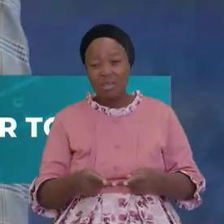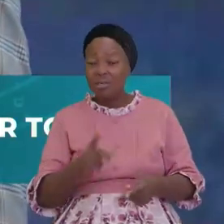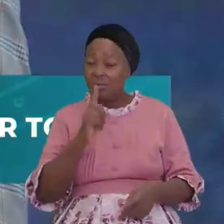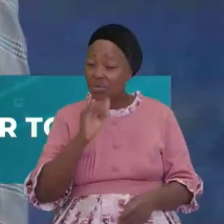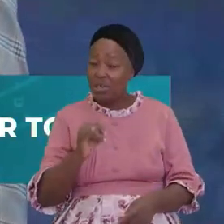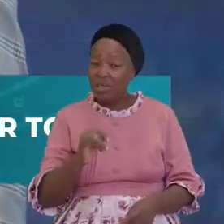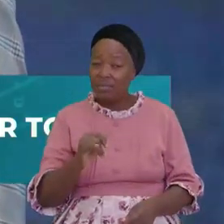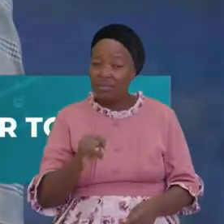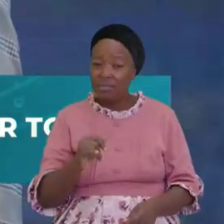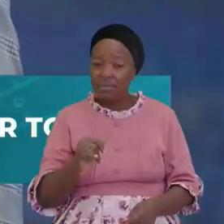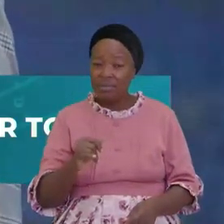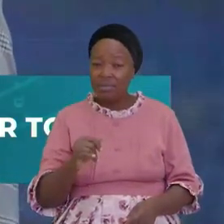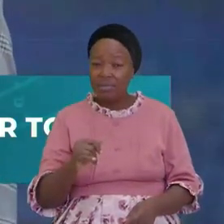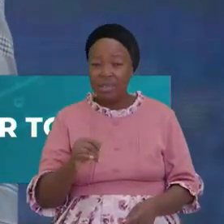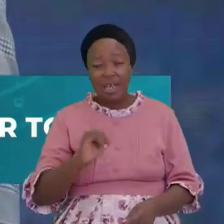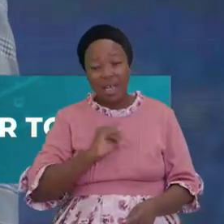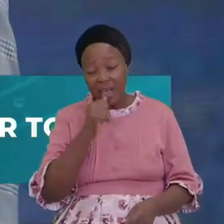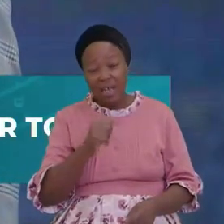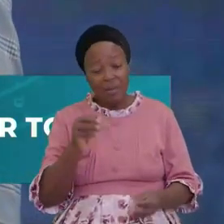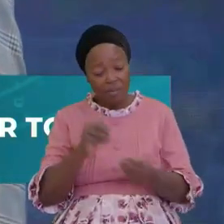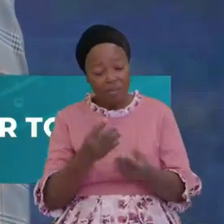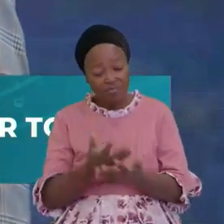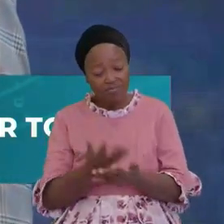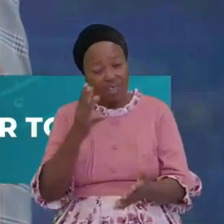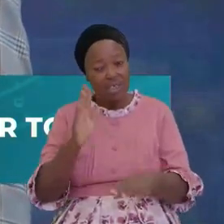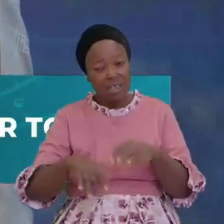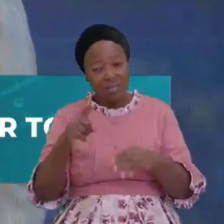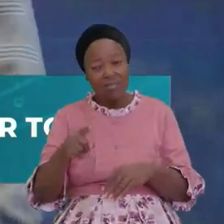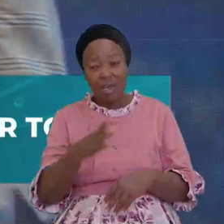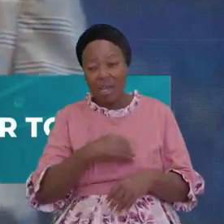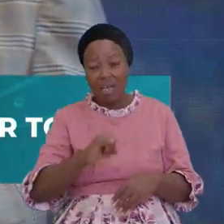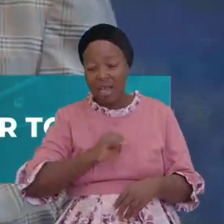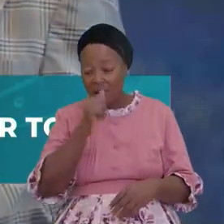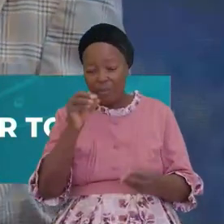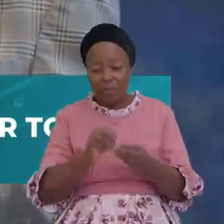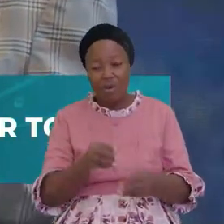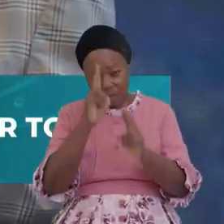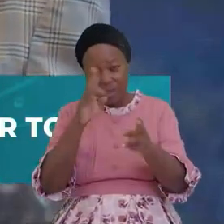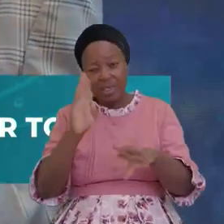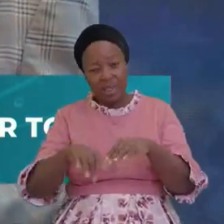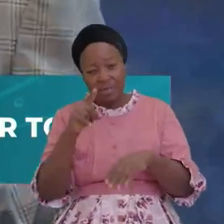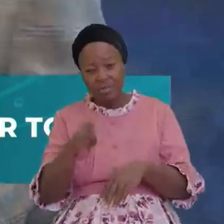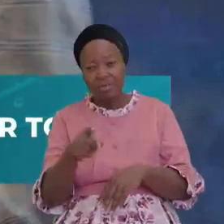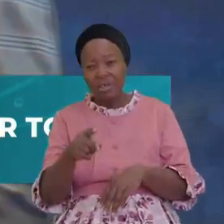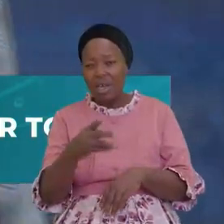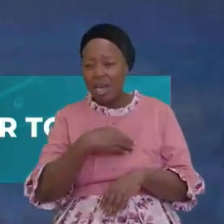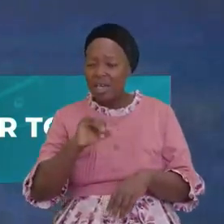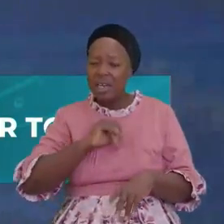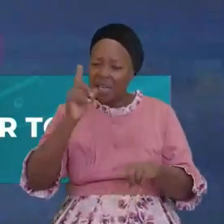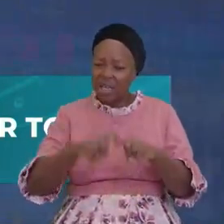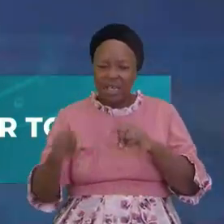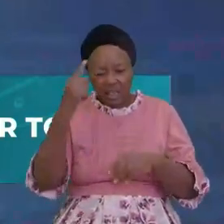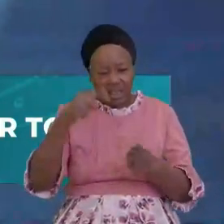Et avec ma position, en réalité, je suis plus riche que toi. Je suis plus respecté que